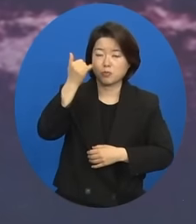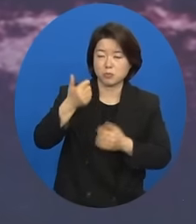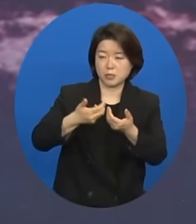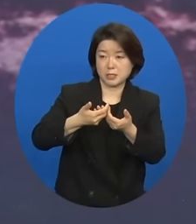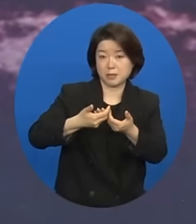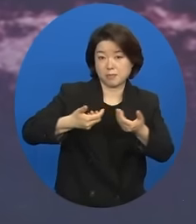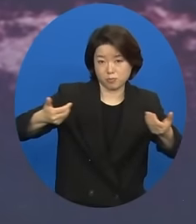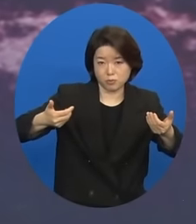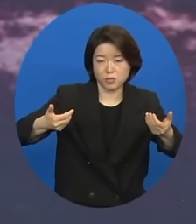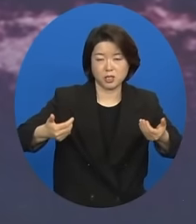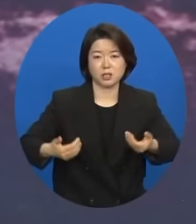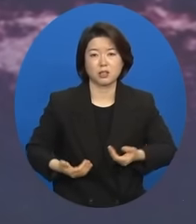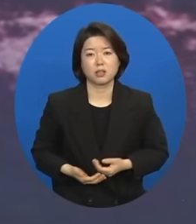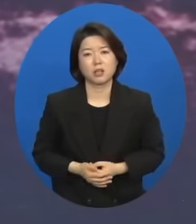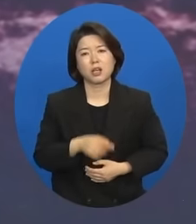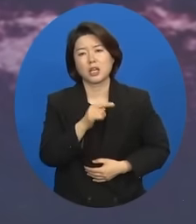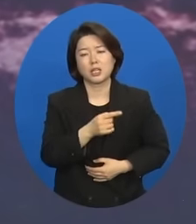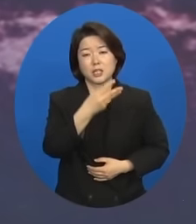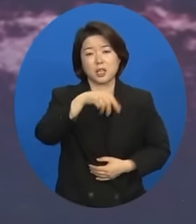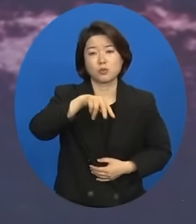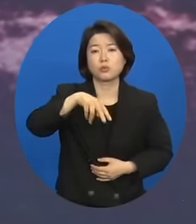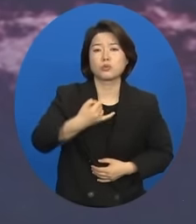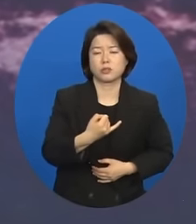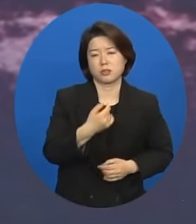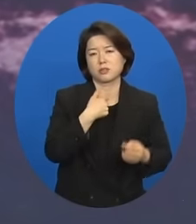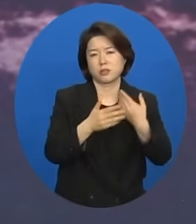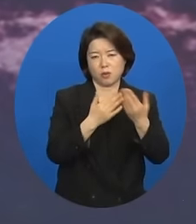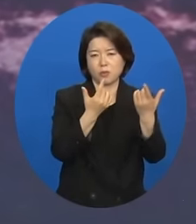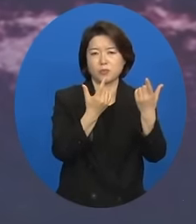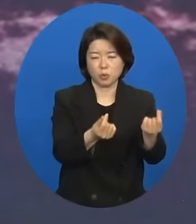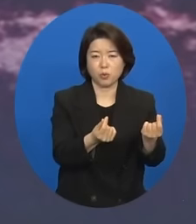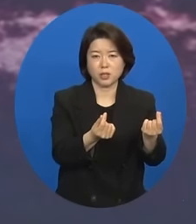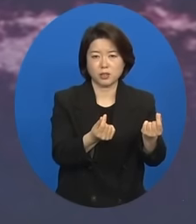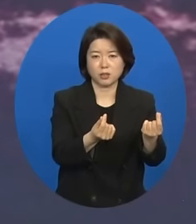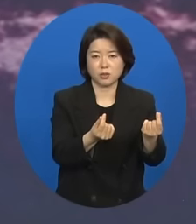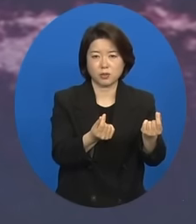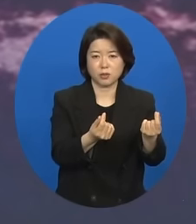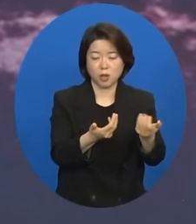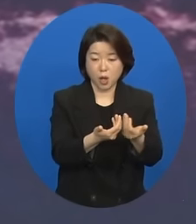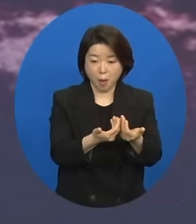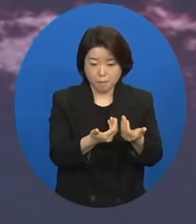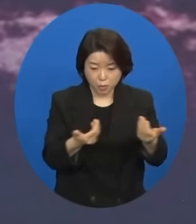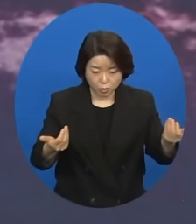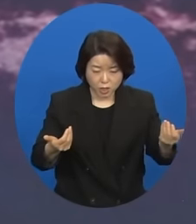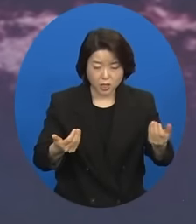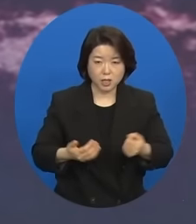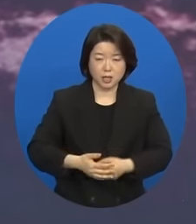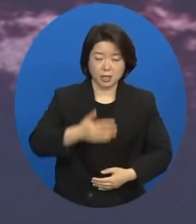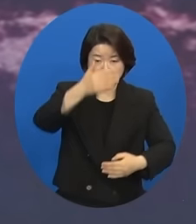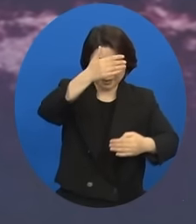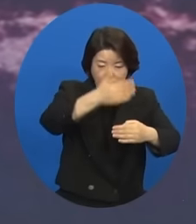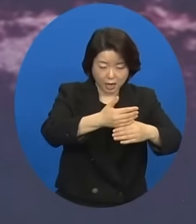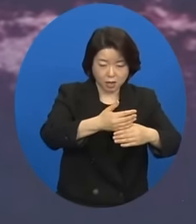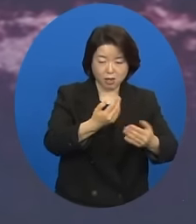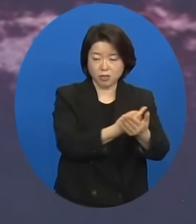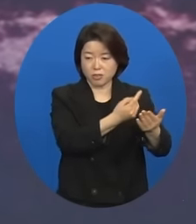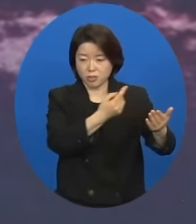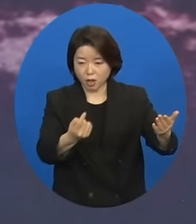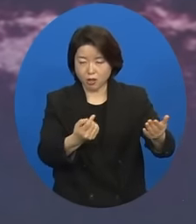분리 여러분 이것이 루스의 경험 아닙니까 분리 단절 떠남